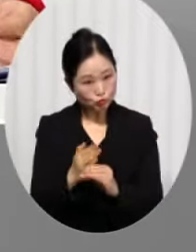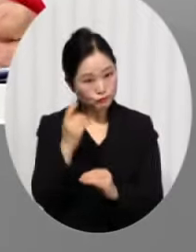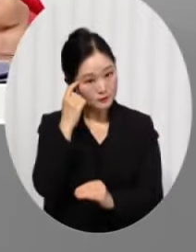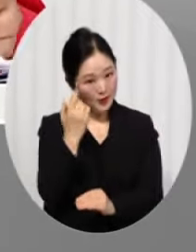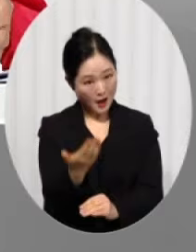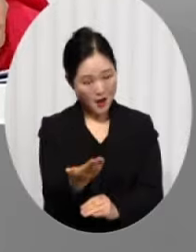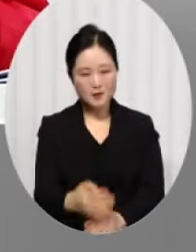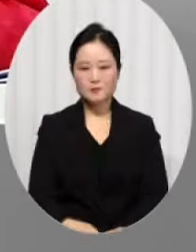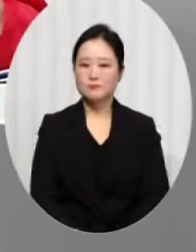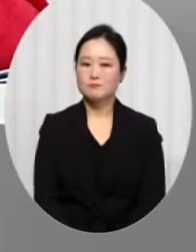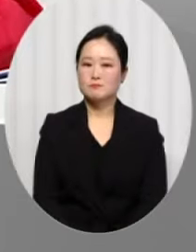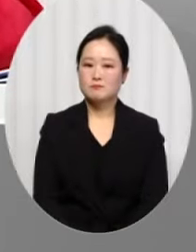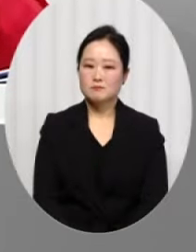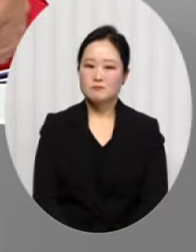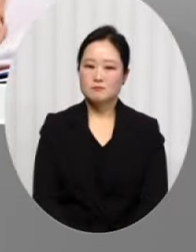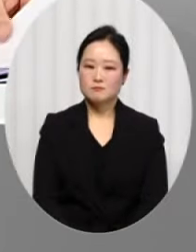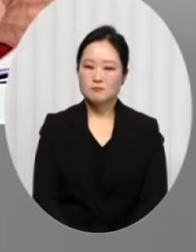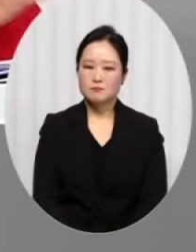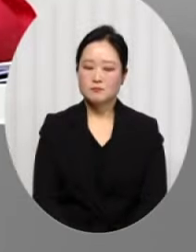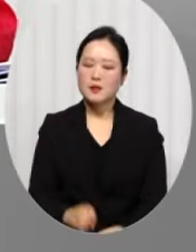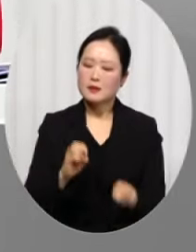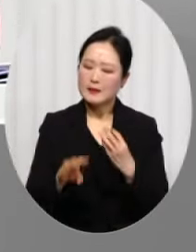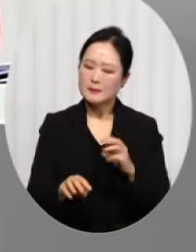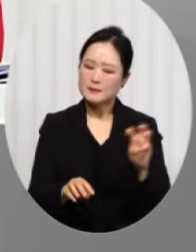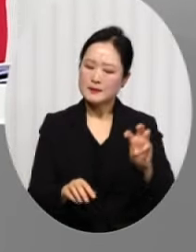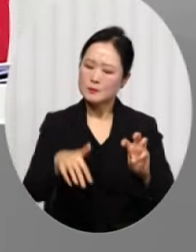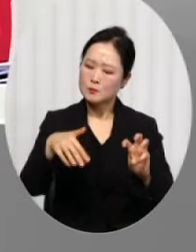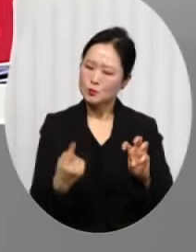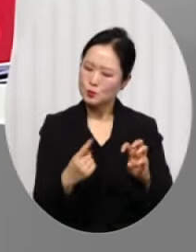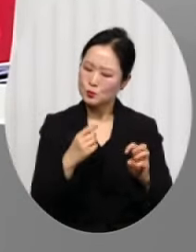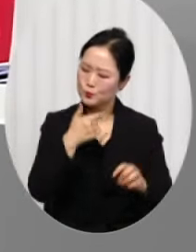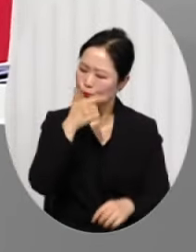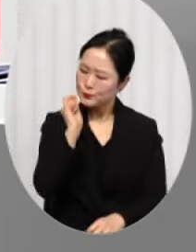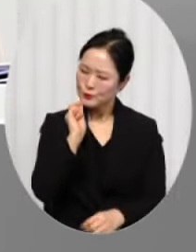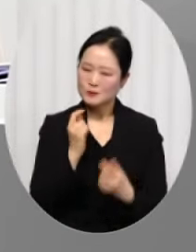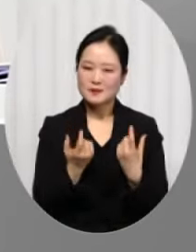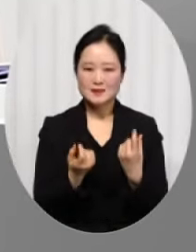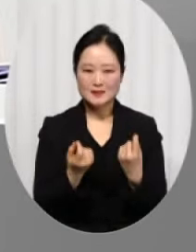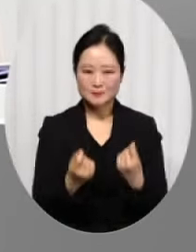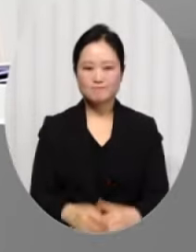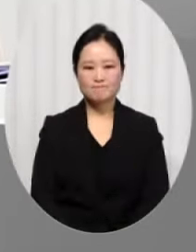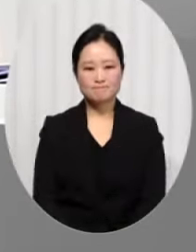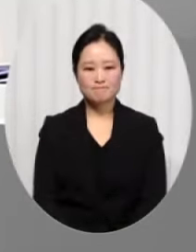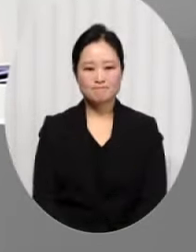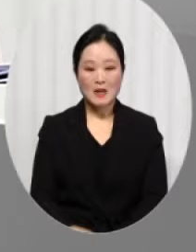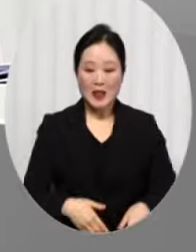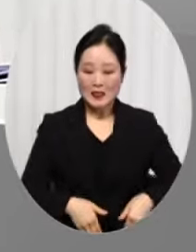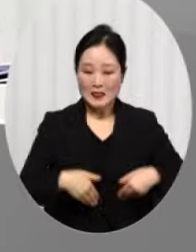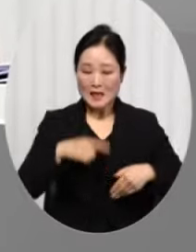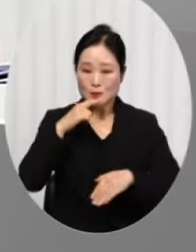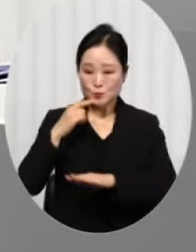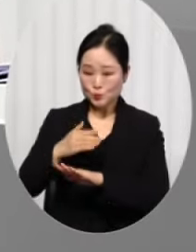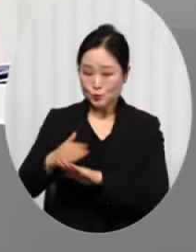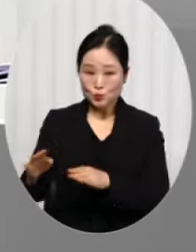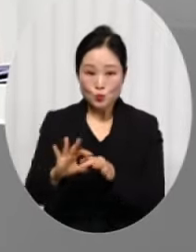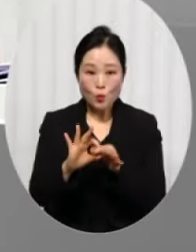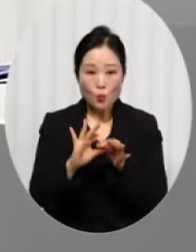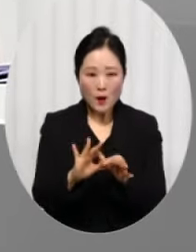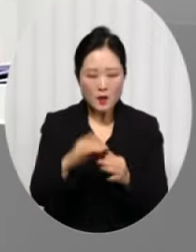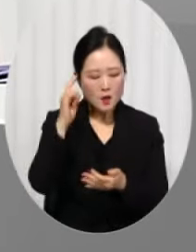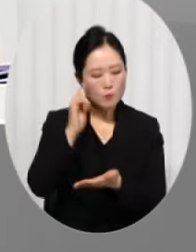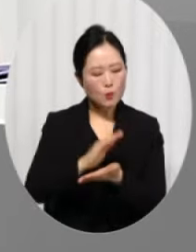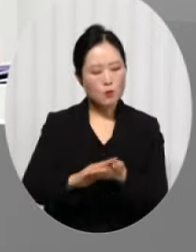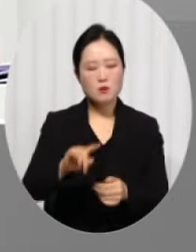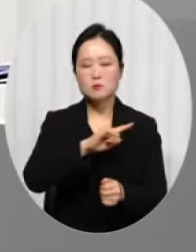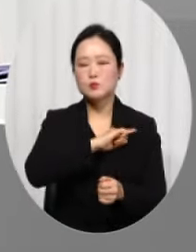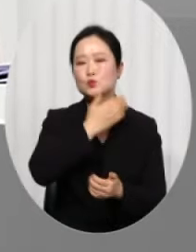예, 도저히 30초로 답을 못할 주제를 던지셨습니다. 저는 그렇습니다. 남북 관계에는 평화가 제일 중요합니다. 문재인 정부 때는